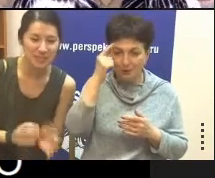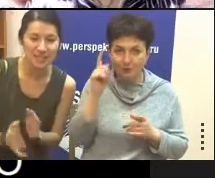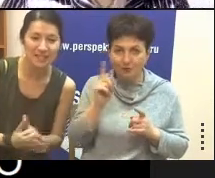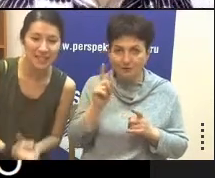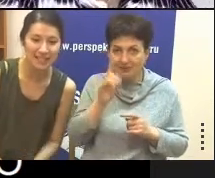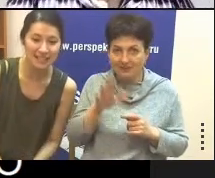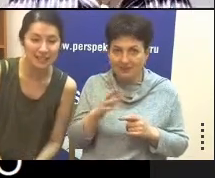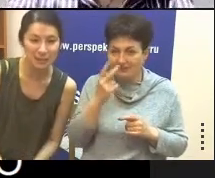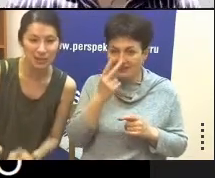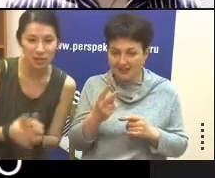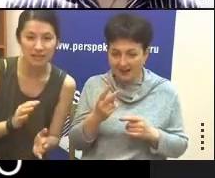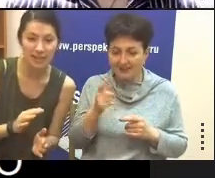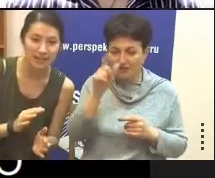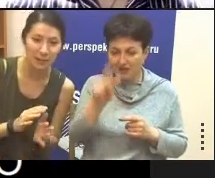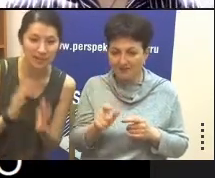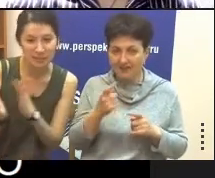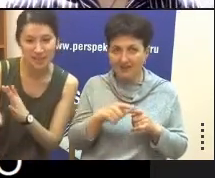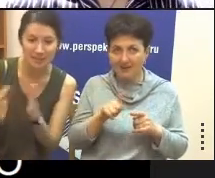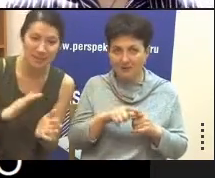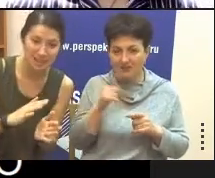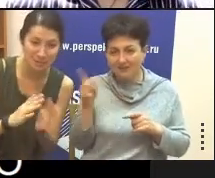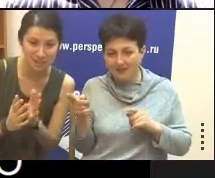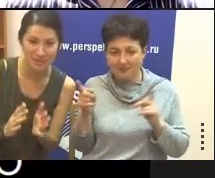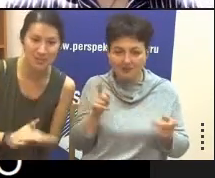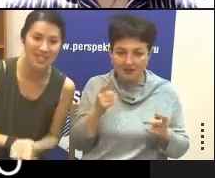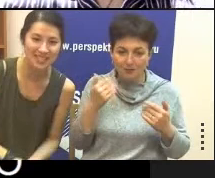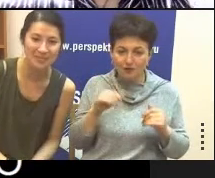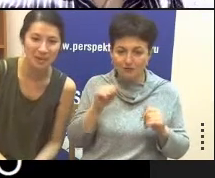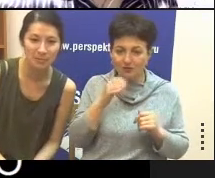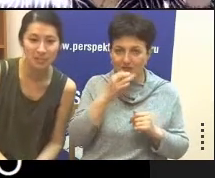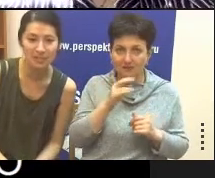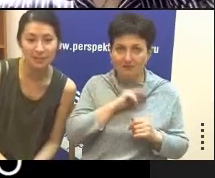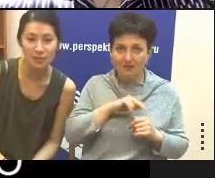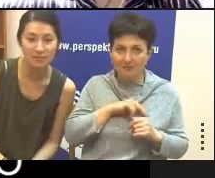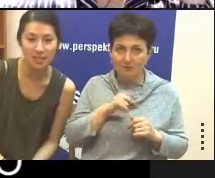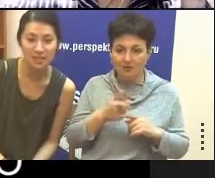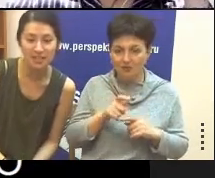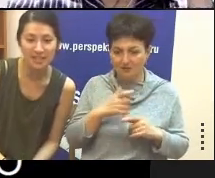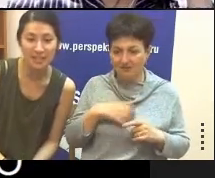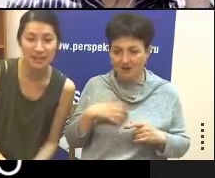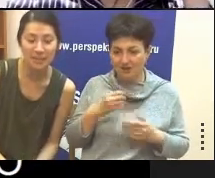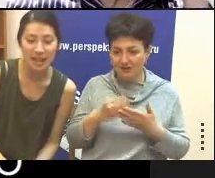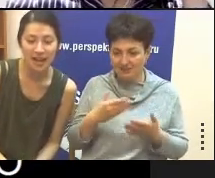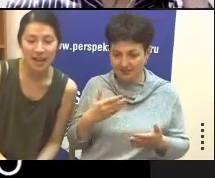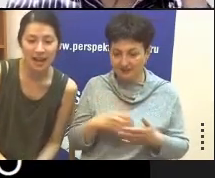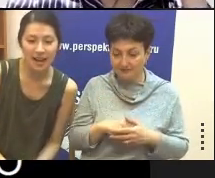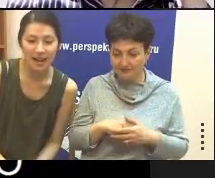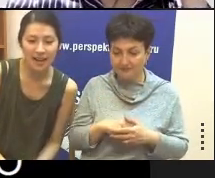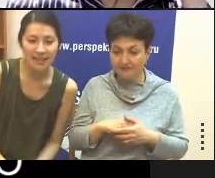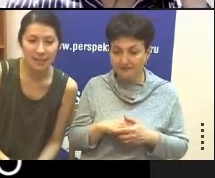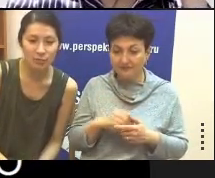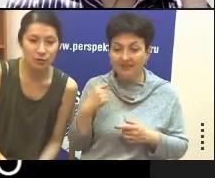ну, всегда взгляд все-таки человека, который и там уже теперь, можно сказать, поработал, это очень важно и ценно.